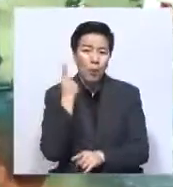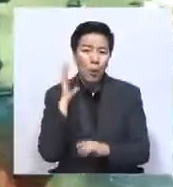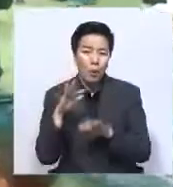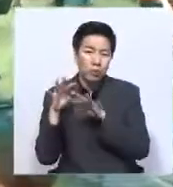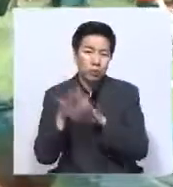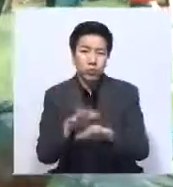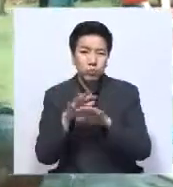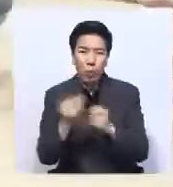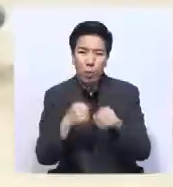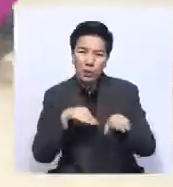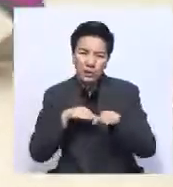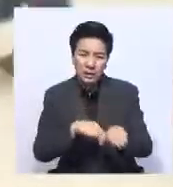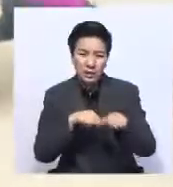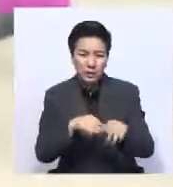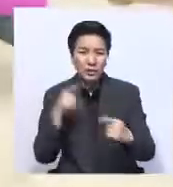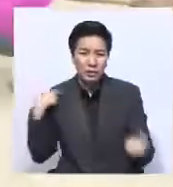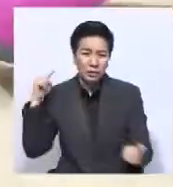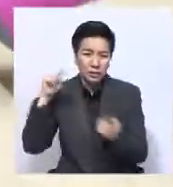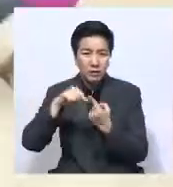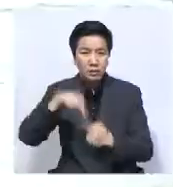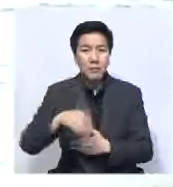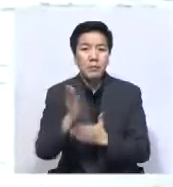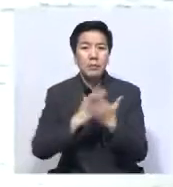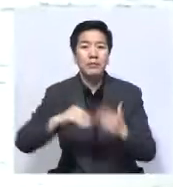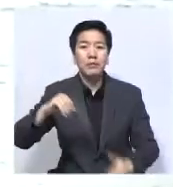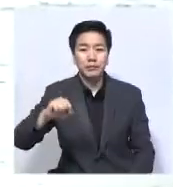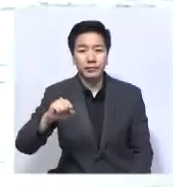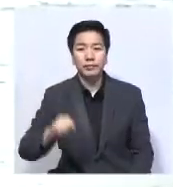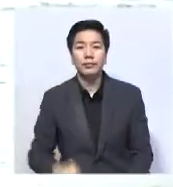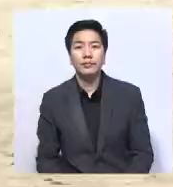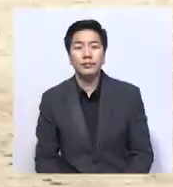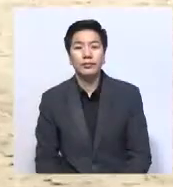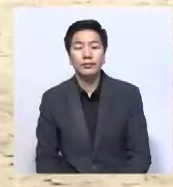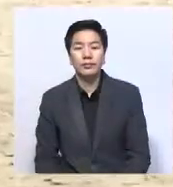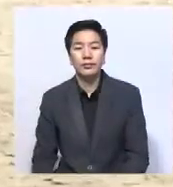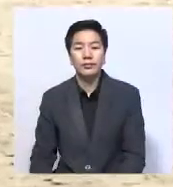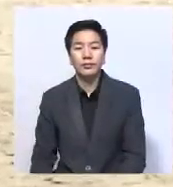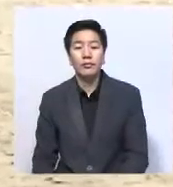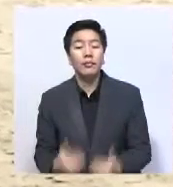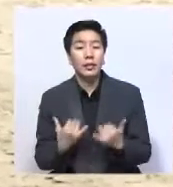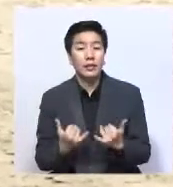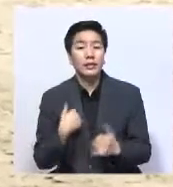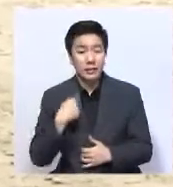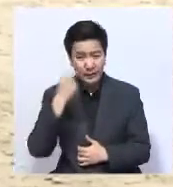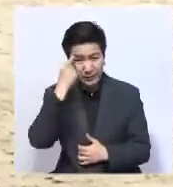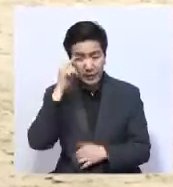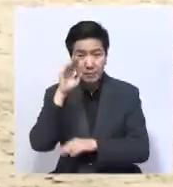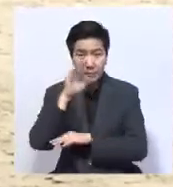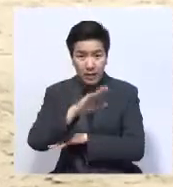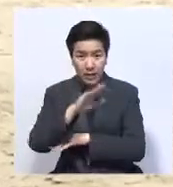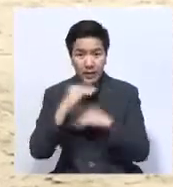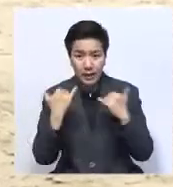ที่เต็มไปด้วยรถจำนวนมากที่มุ่งหน้าเข้าสู่หาดบางแสนค่ะ ทั้งนี้ค่ะคาดว่าในช่วงบ่าย